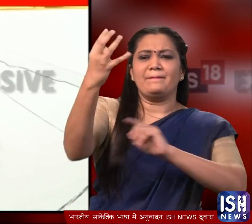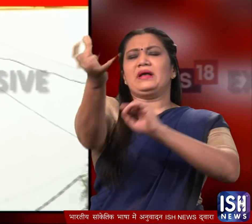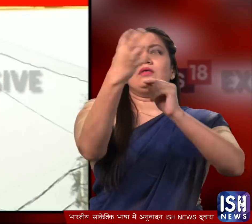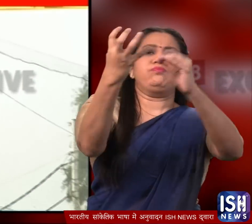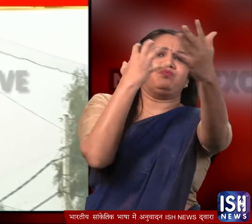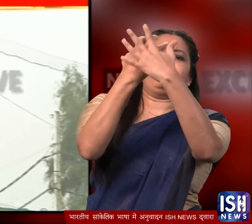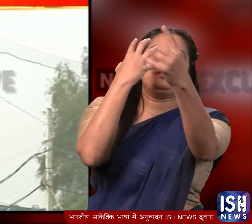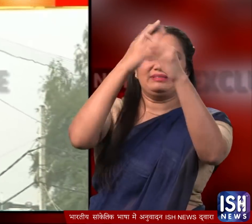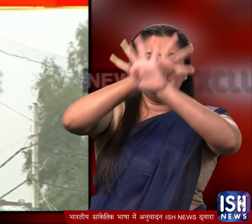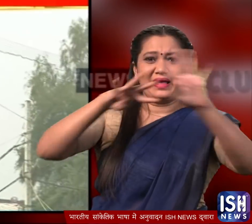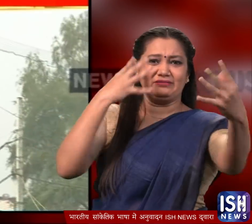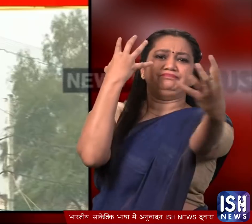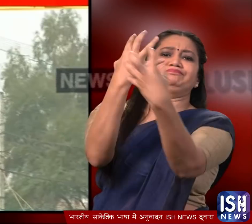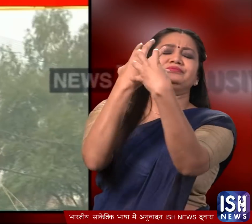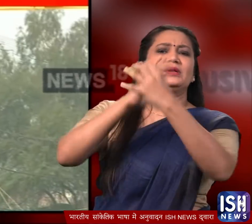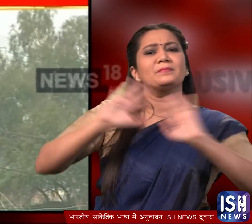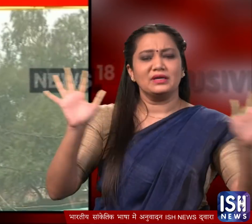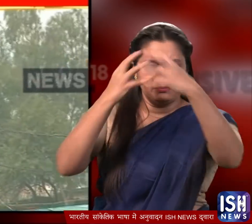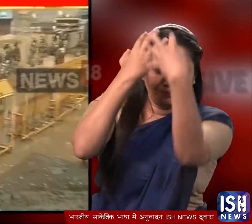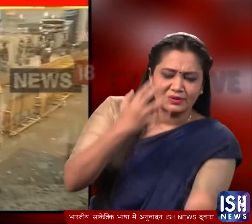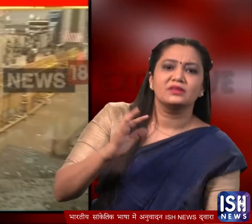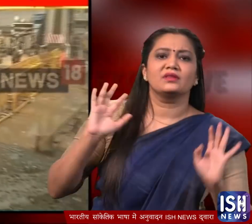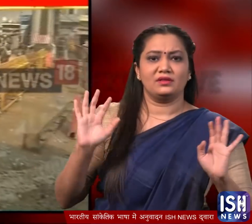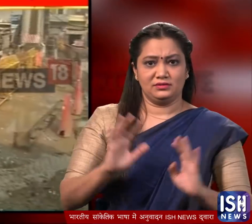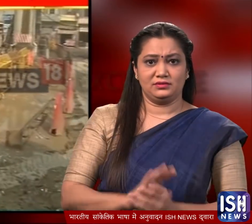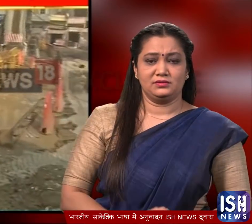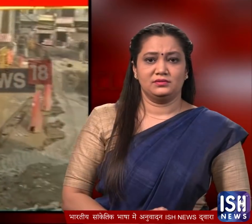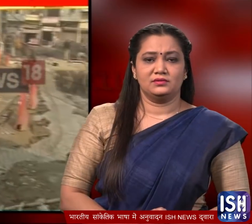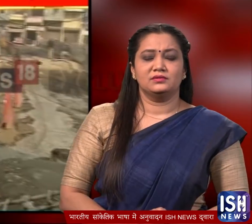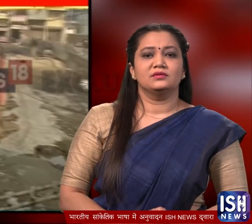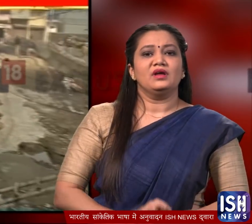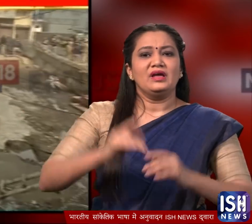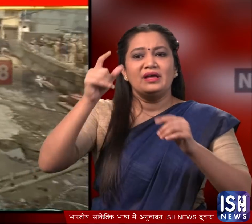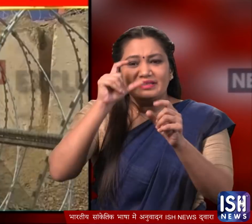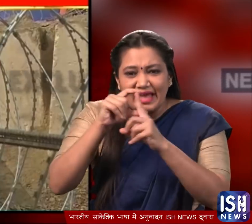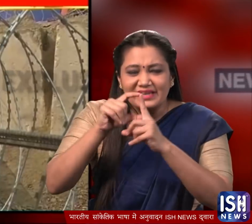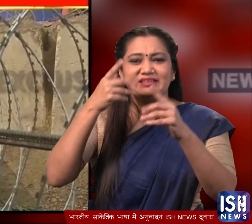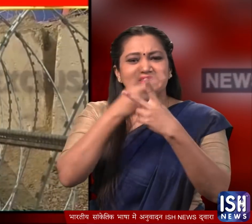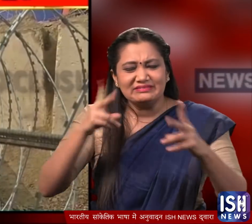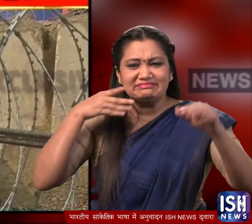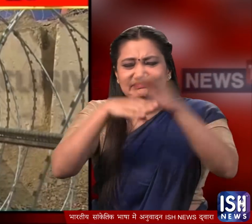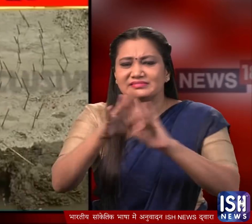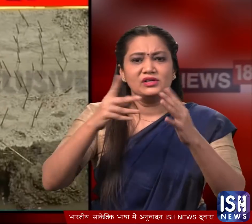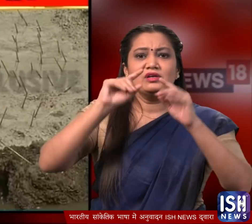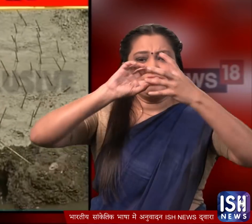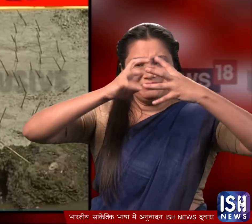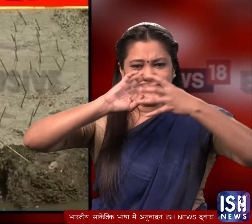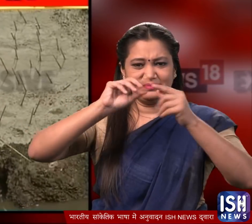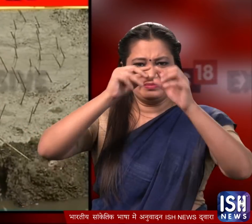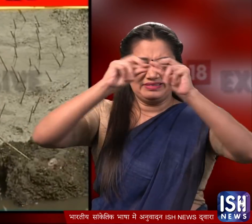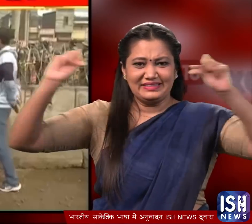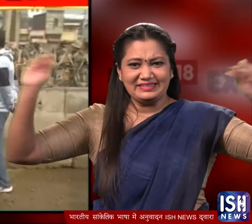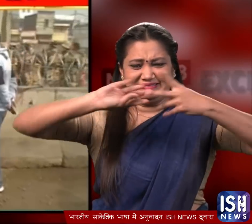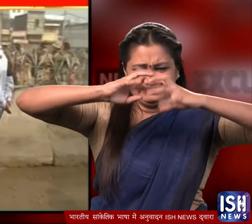तो वो नेट पर जो पत्थर है वो अटक कर गिर जाएं। दिल्ली में हुड़दंगी घुसकर उत्पात न मचा सके, इसके लिए वहां कटीले तारों को लगाने